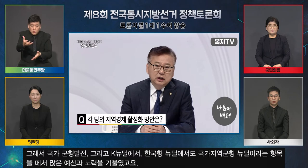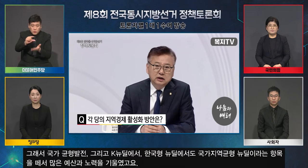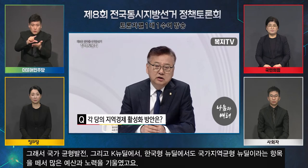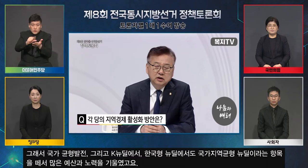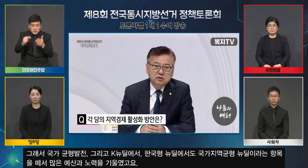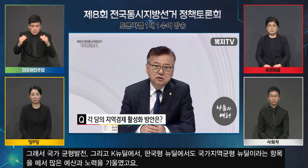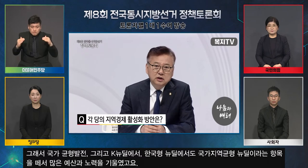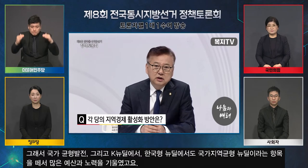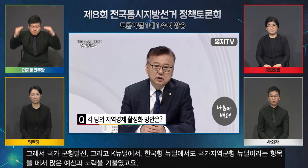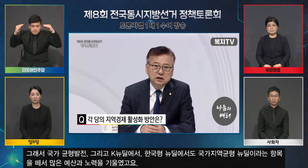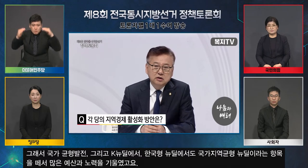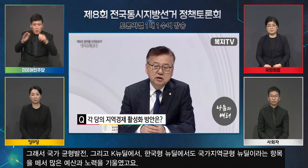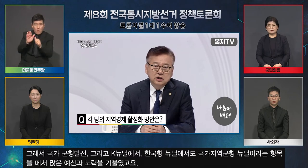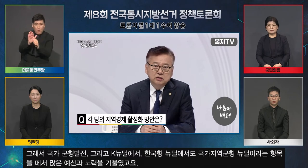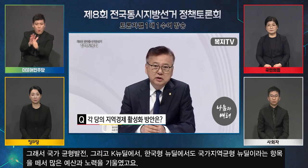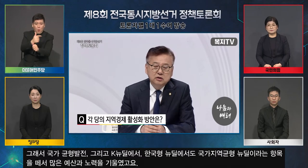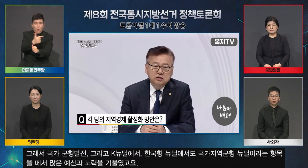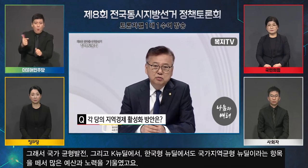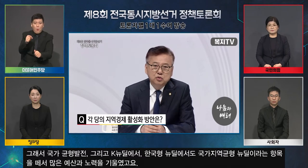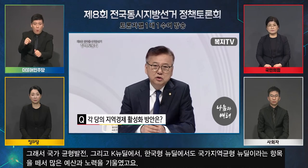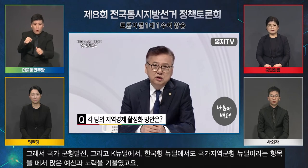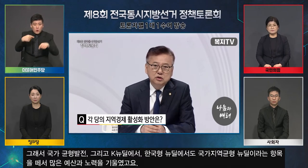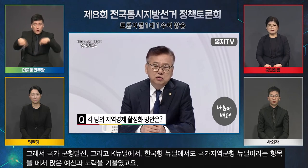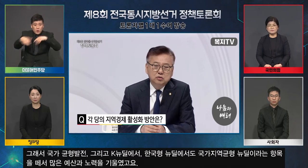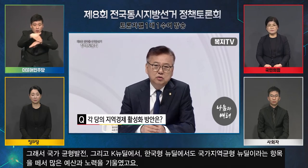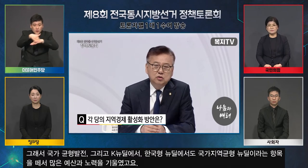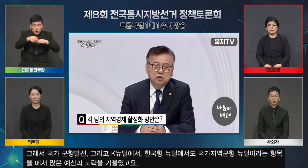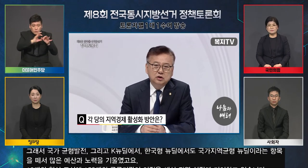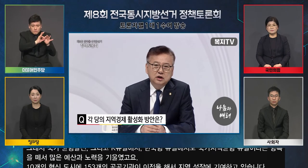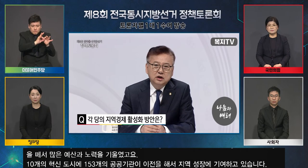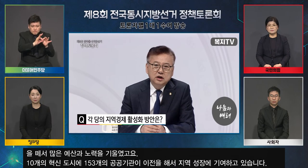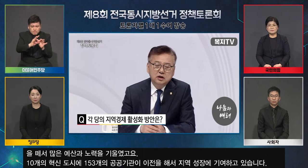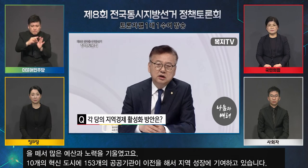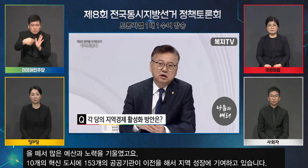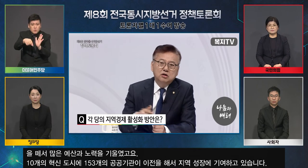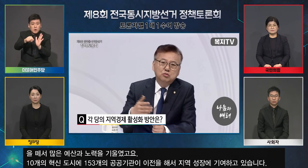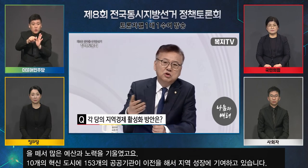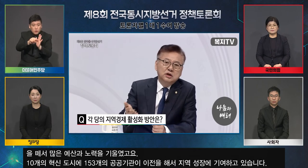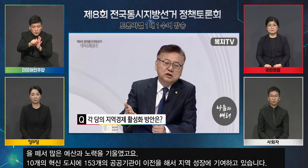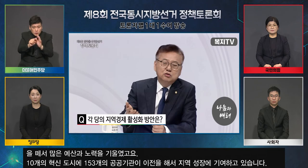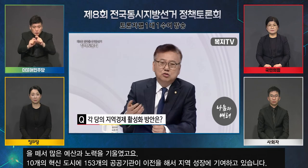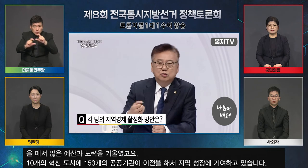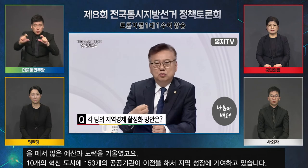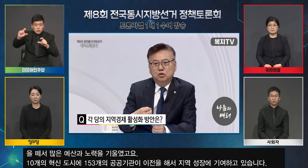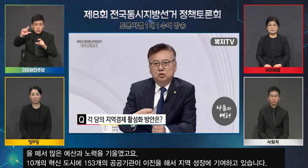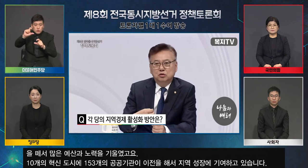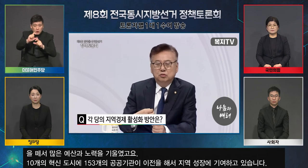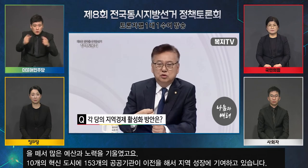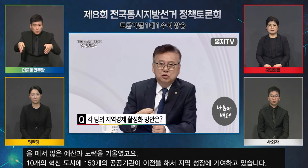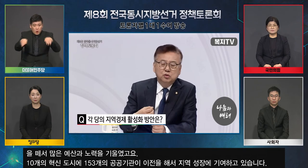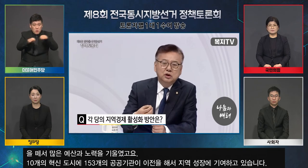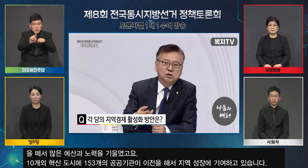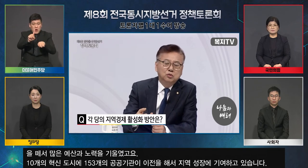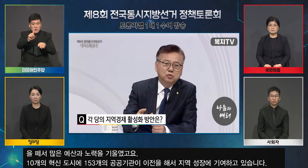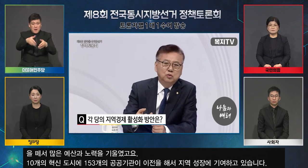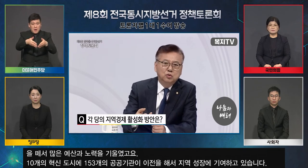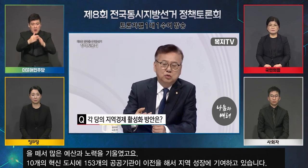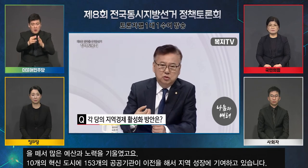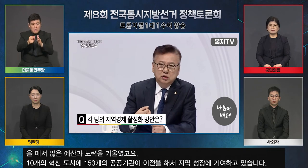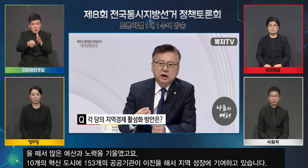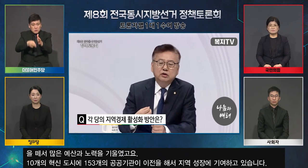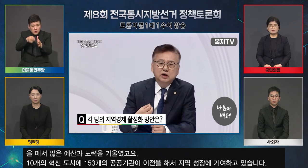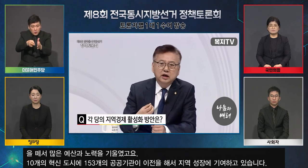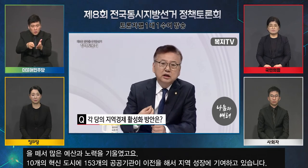이러한 정책을 이어가기 위해서는 본질적으로 거기다가 건물 하나 짓고 철도를 하나 더